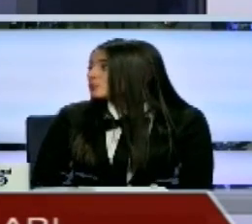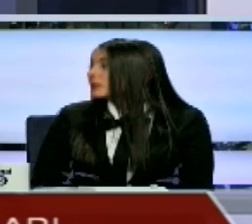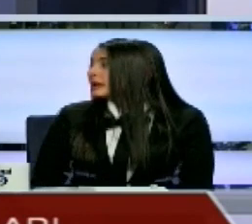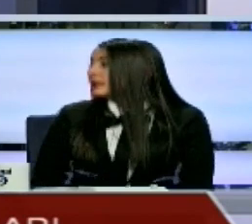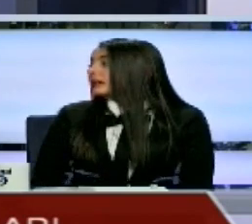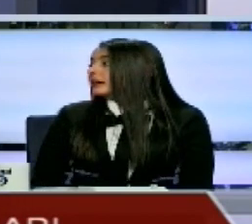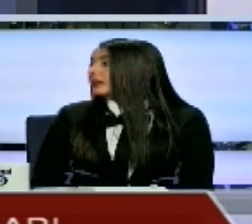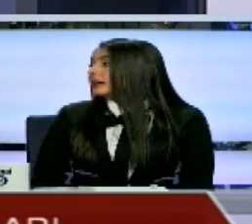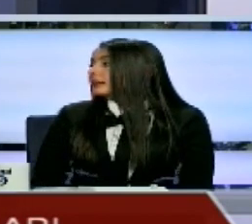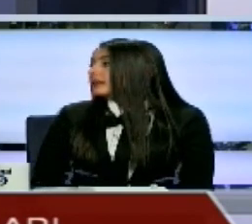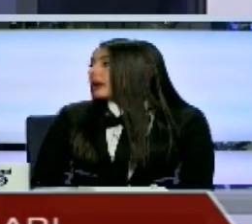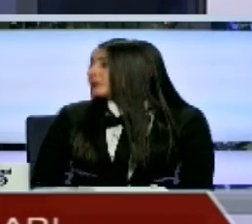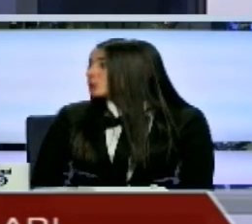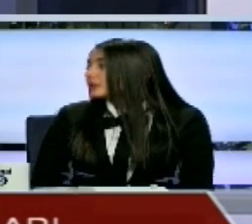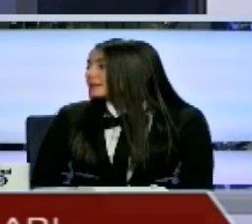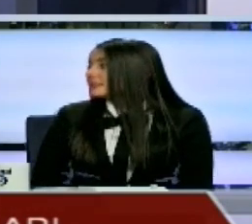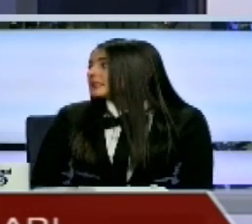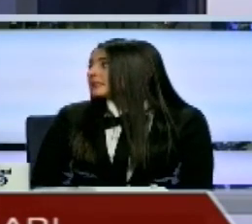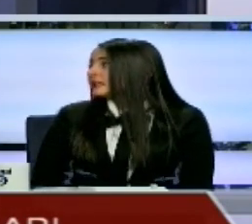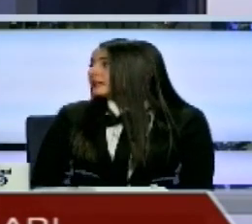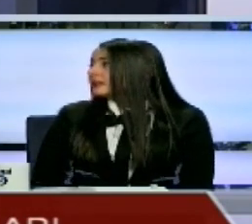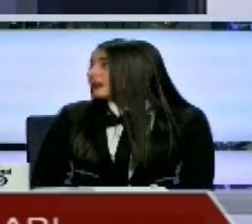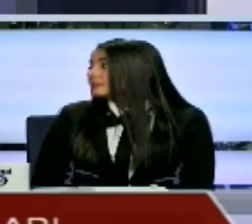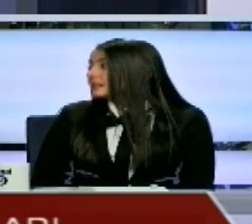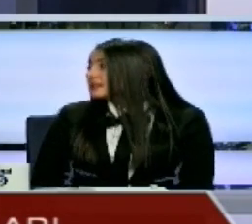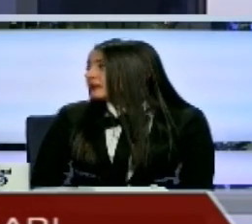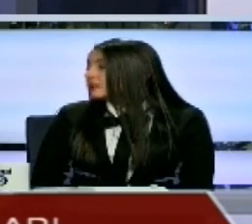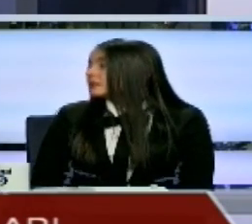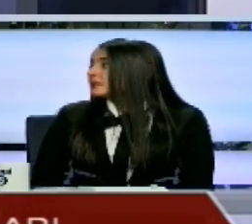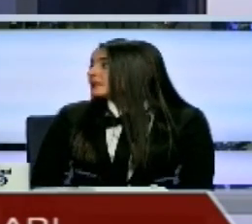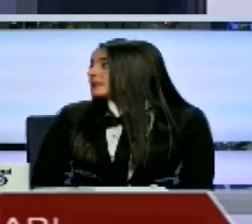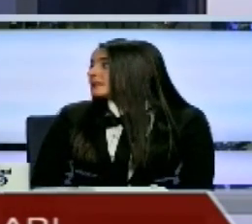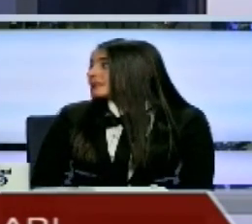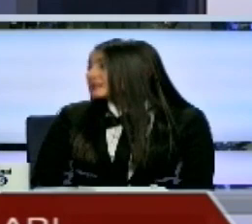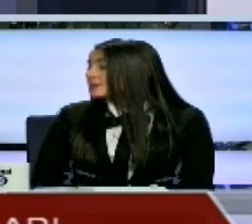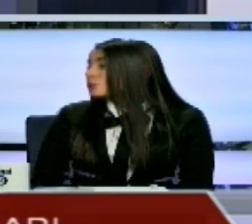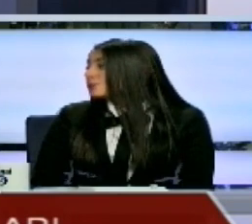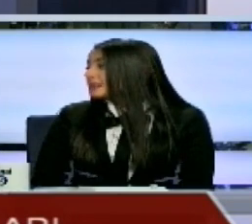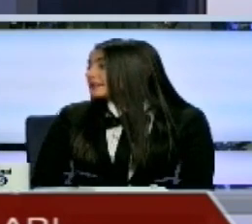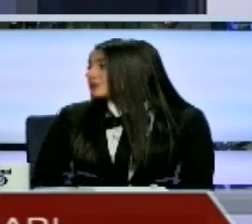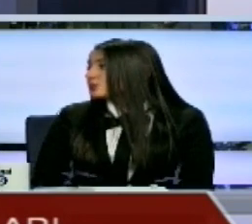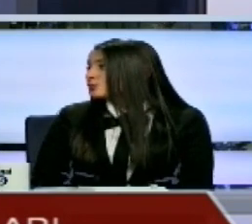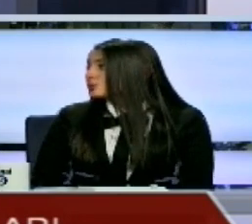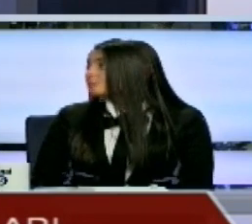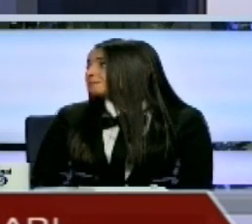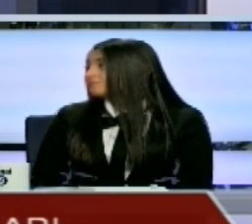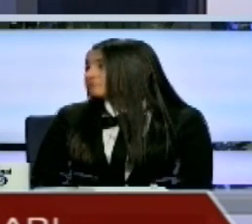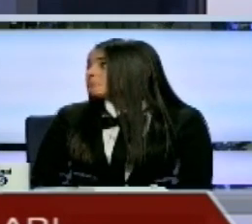çıkartamıyoruz. Değerli büyüklerimizin yardımlarıyla sesimizi duyurmak